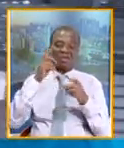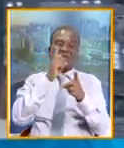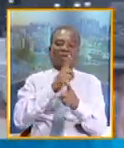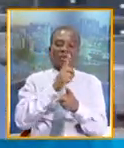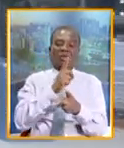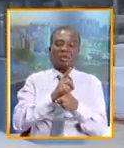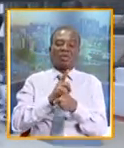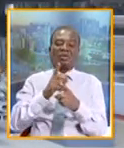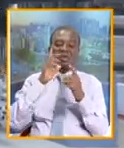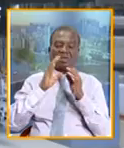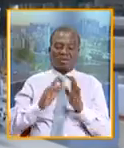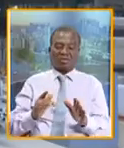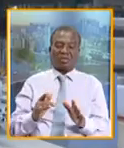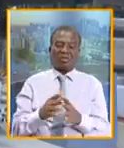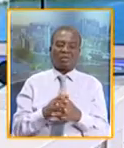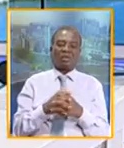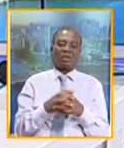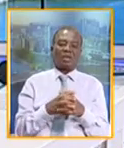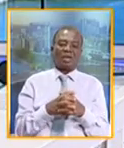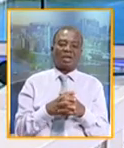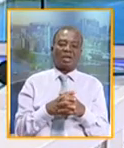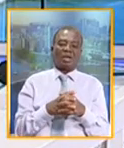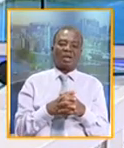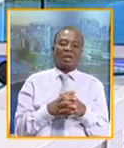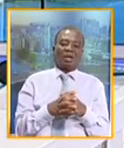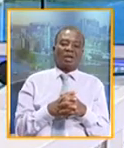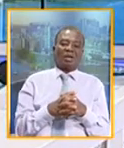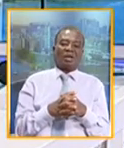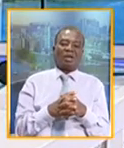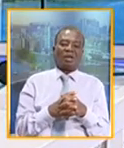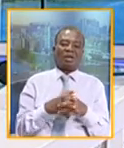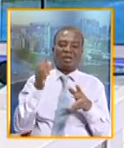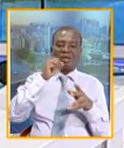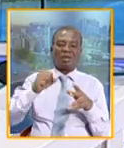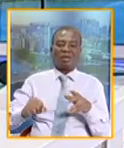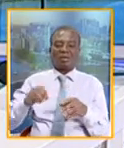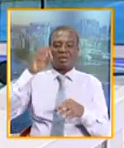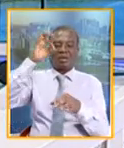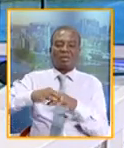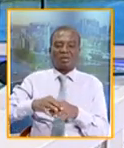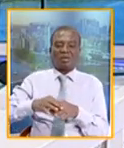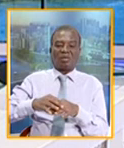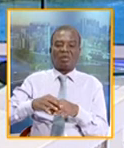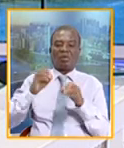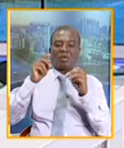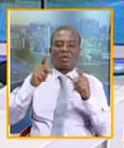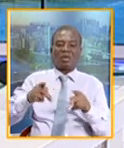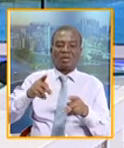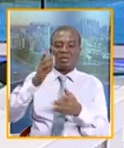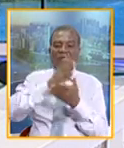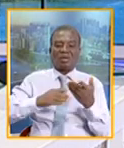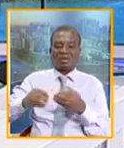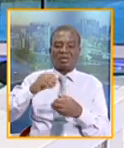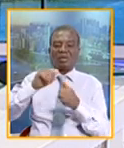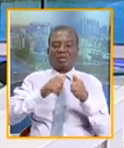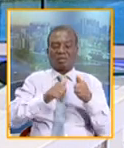maintenir l'intégrité de leur business. Voilà, campagne électorale, occasion pour certains opérateurs économiques de faire de bonnes affaires. Un